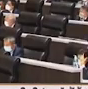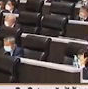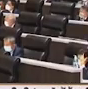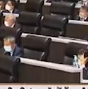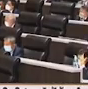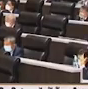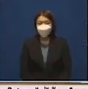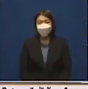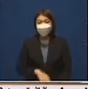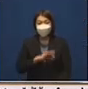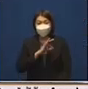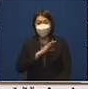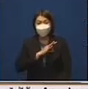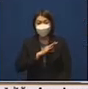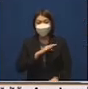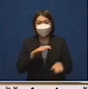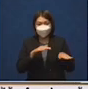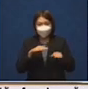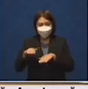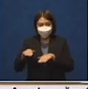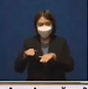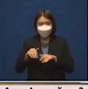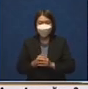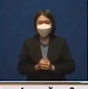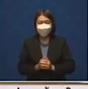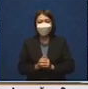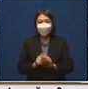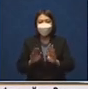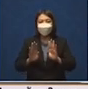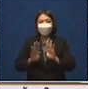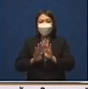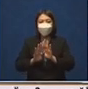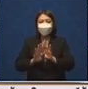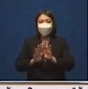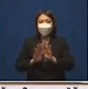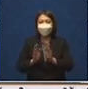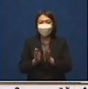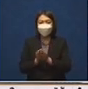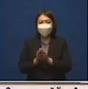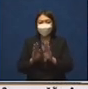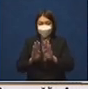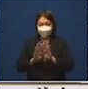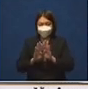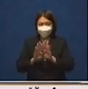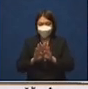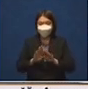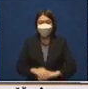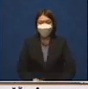านสมาชิกพร้อมนะครับปิดการลงมติครับ